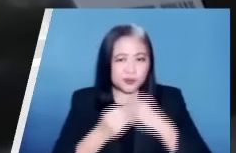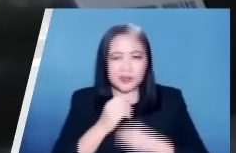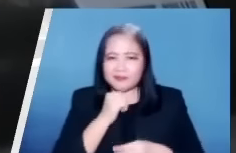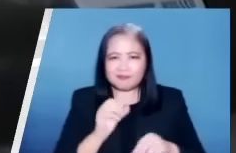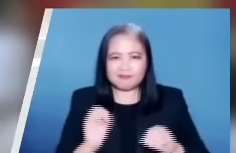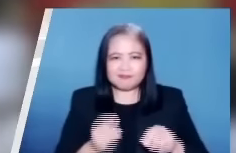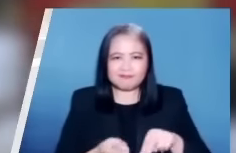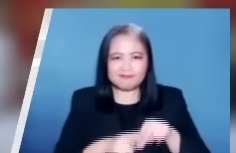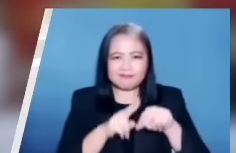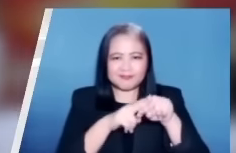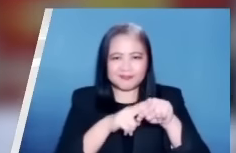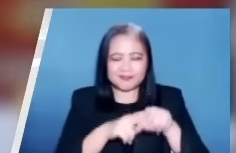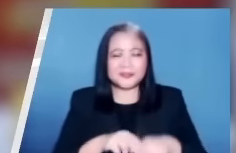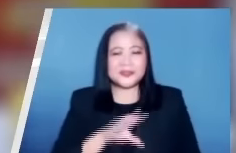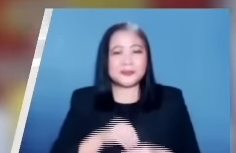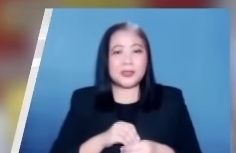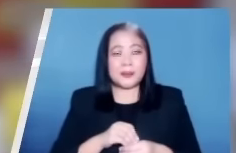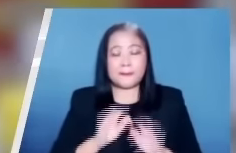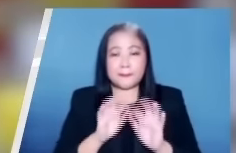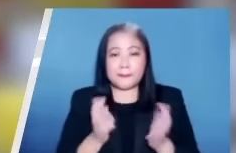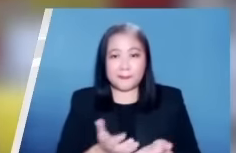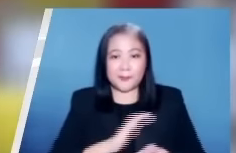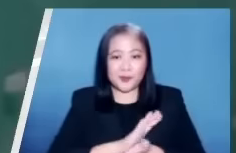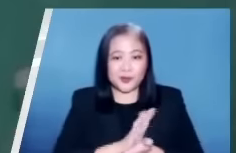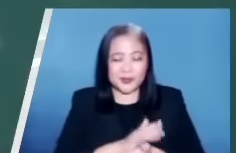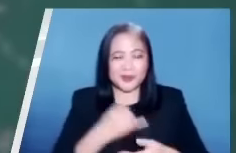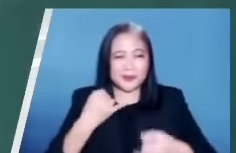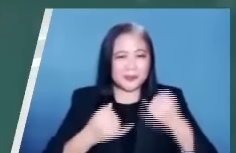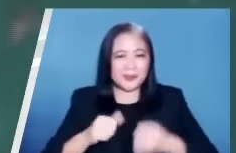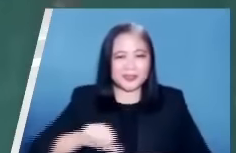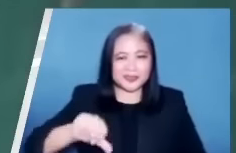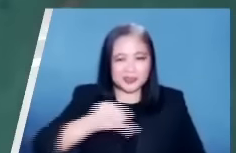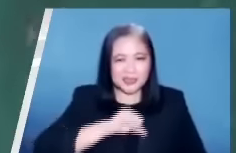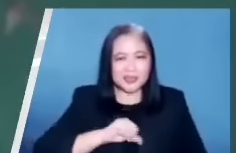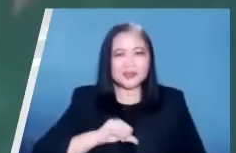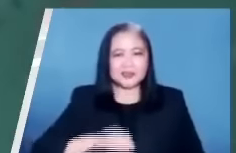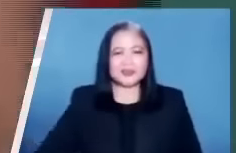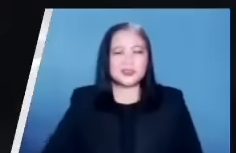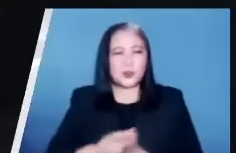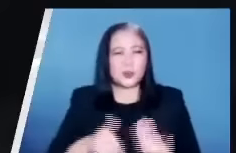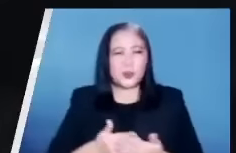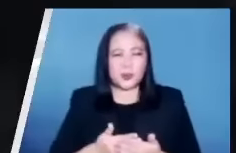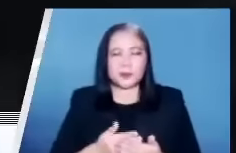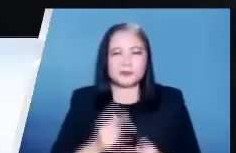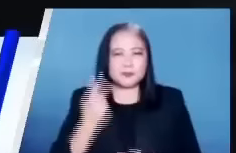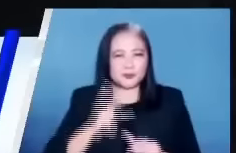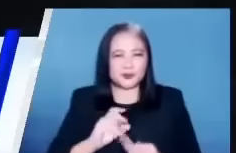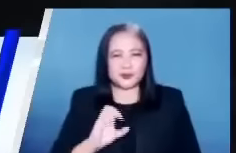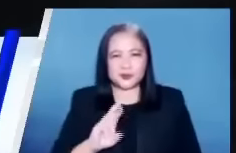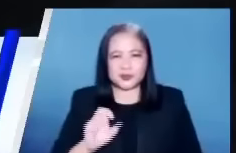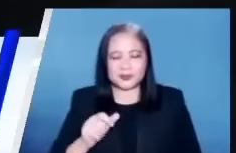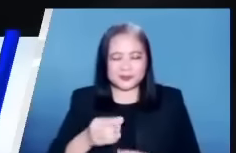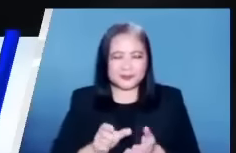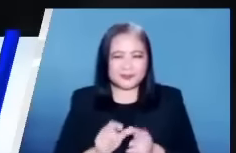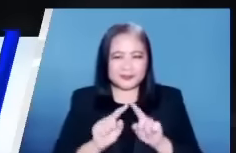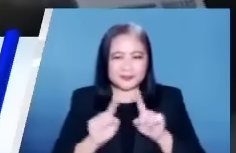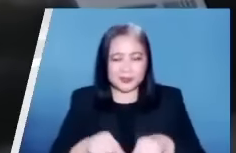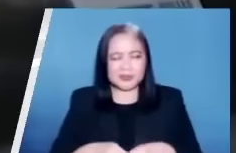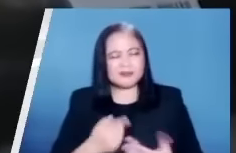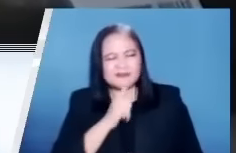diyan ng queso de bola pasta spaghetti sauce at all purpose cream gayon man pahirapan pa rin sa pag-budget ang ilang Ilaw ng tahanan sa pagpaplano sa notche